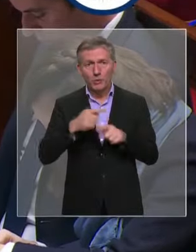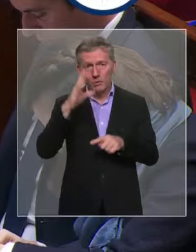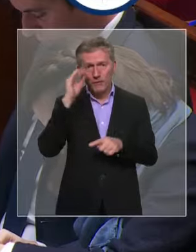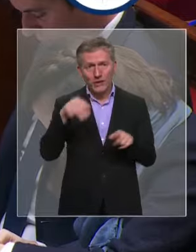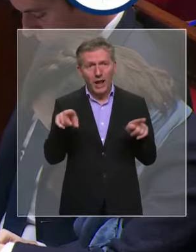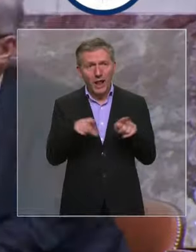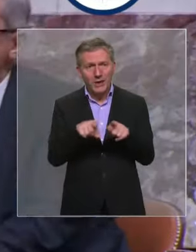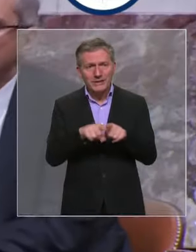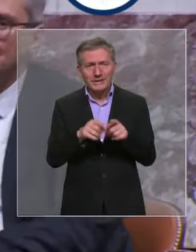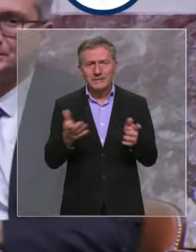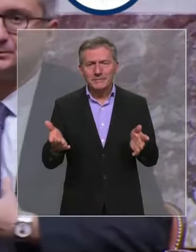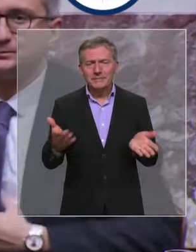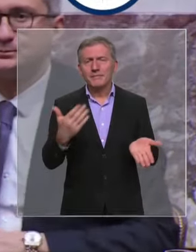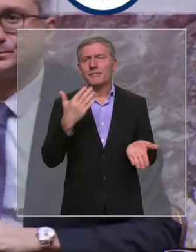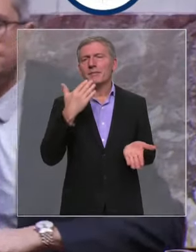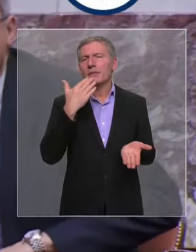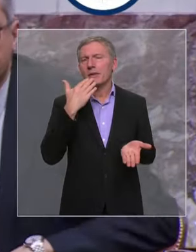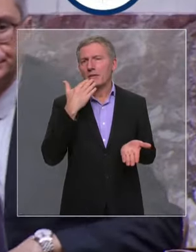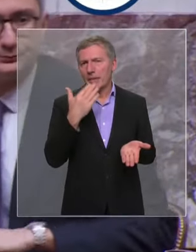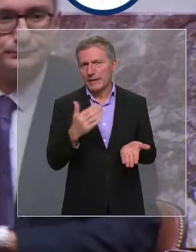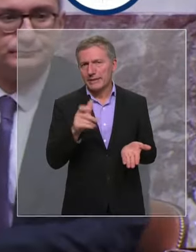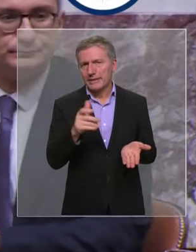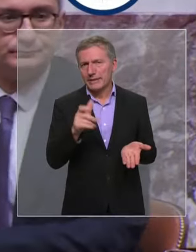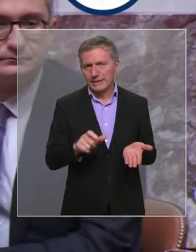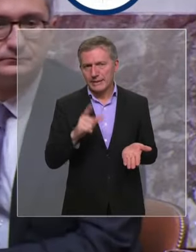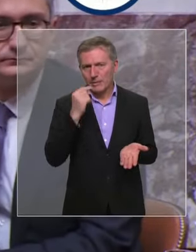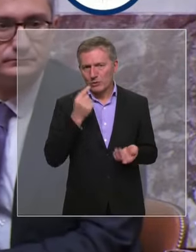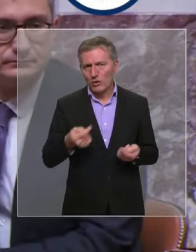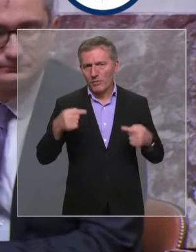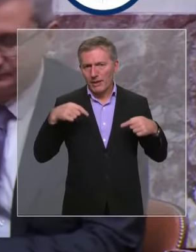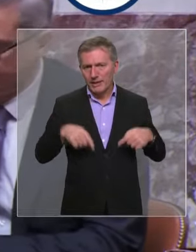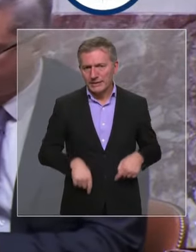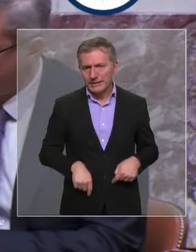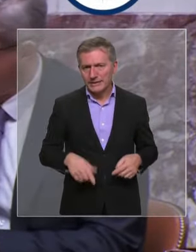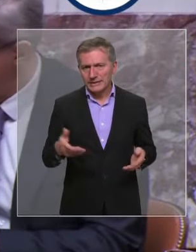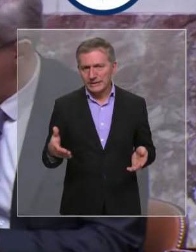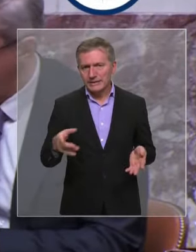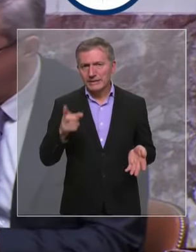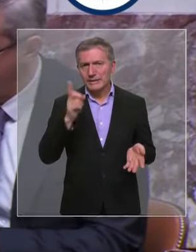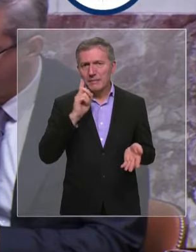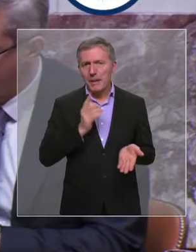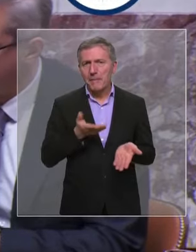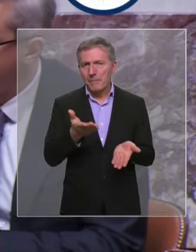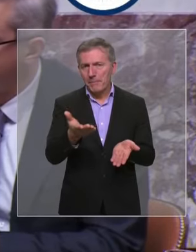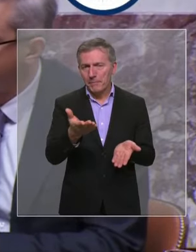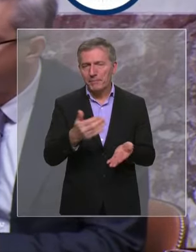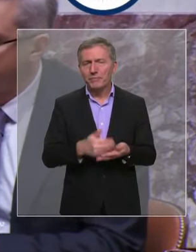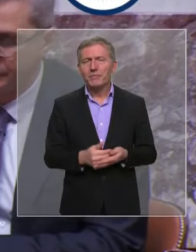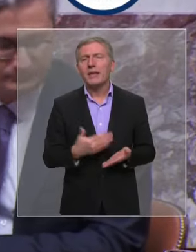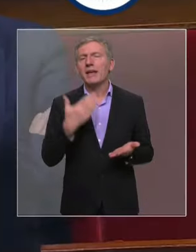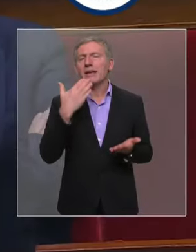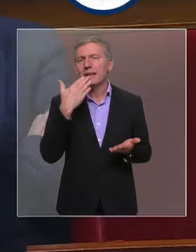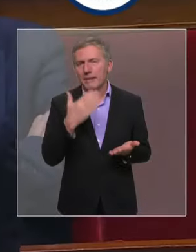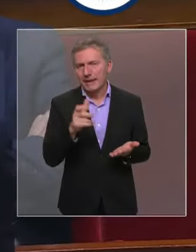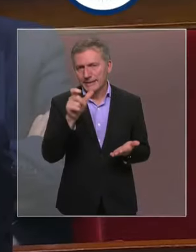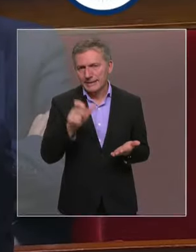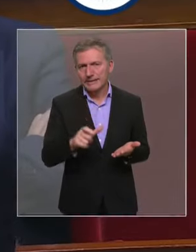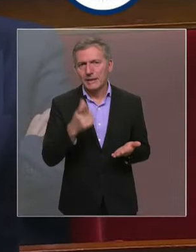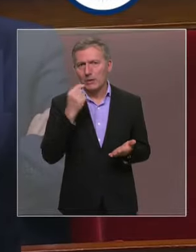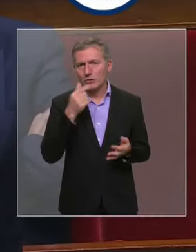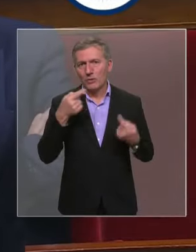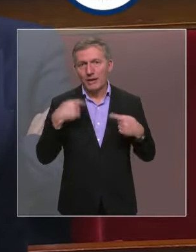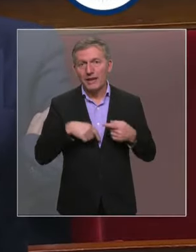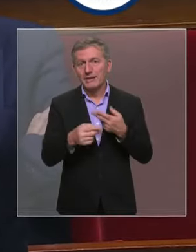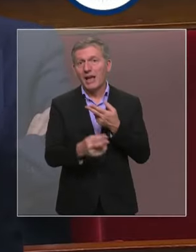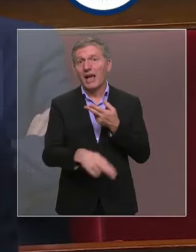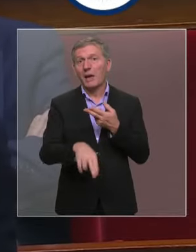professionnels. Je vous remercie, monsieur le ministre. Madame Louwagie. Merci, monsieur le ministre, pour votre réponse